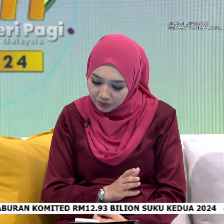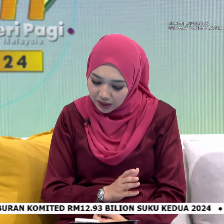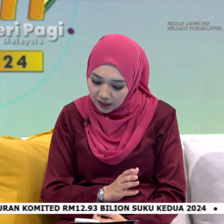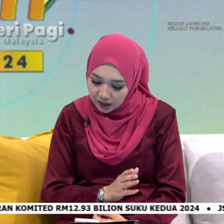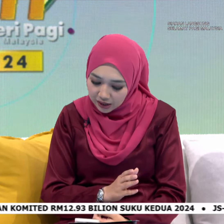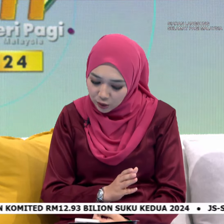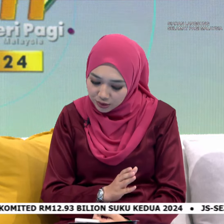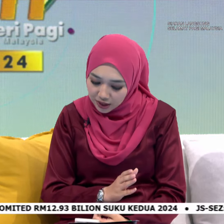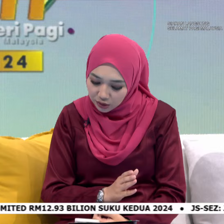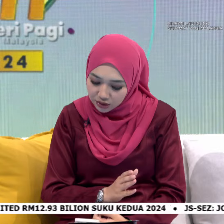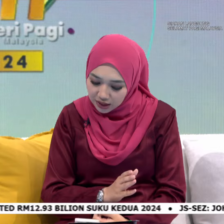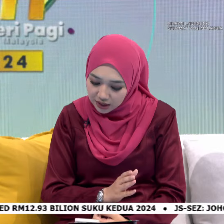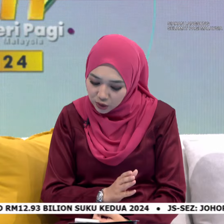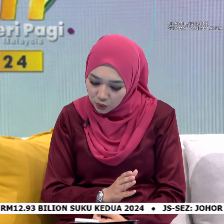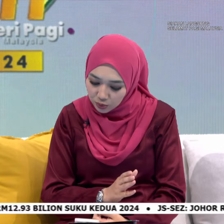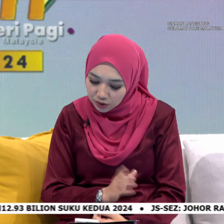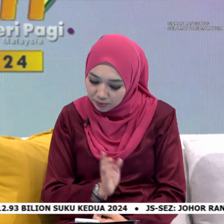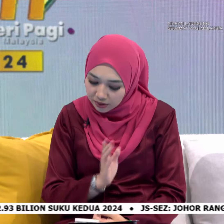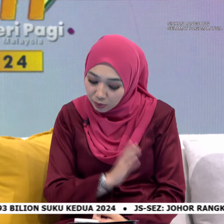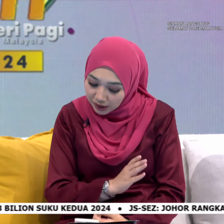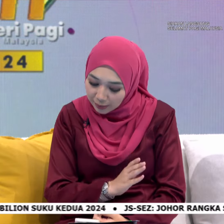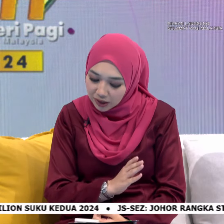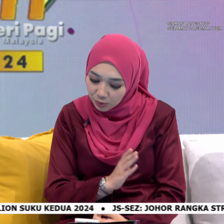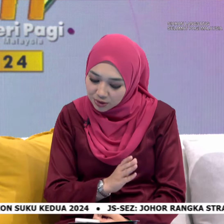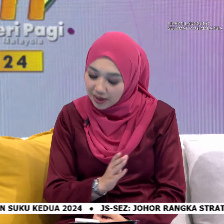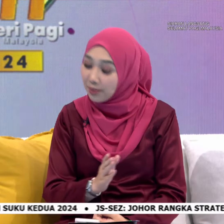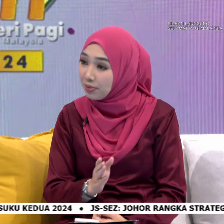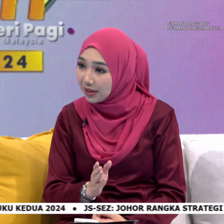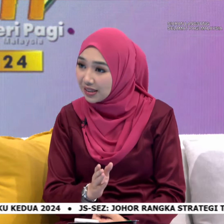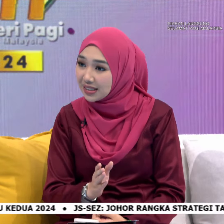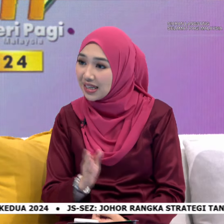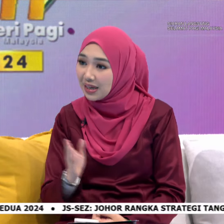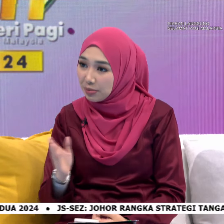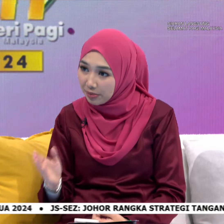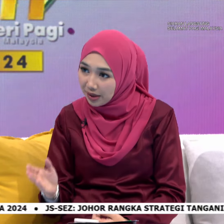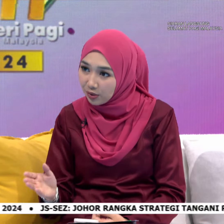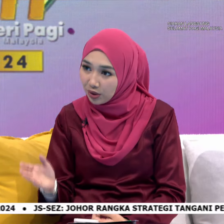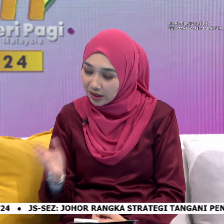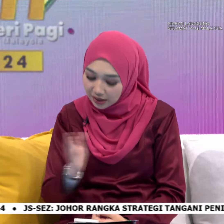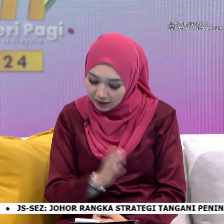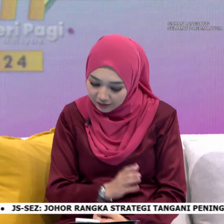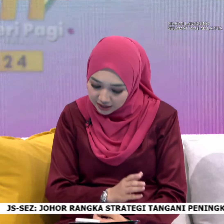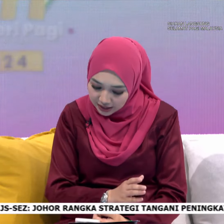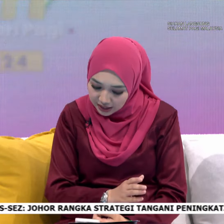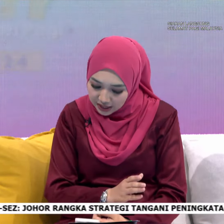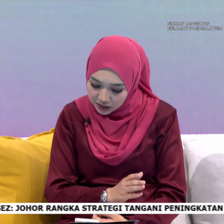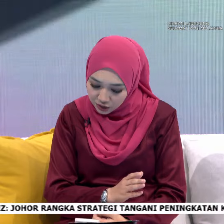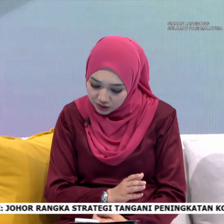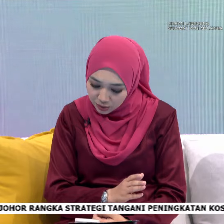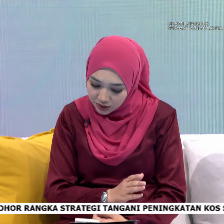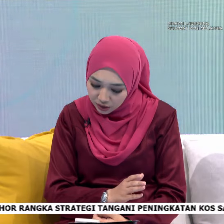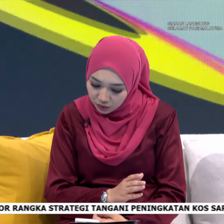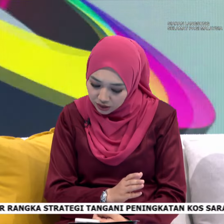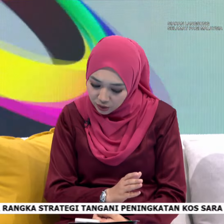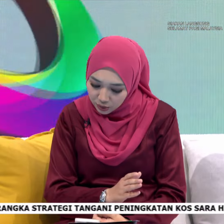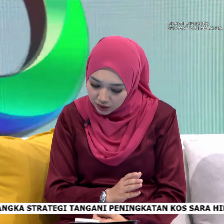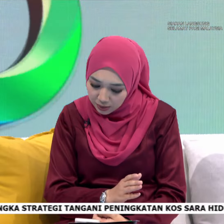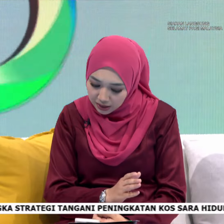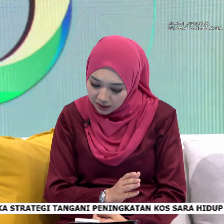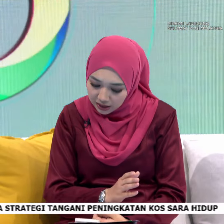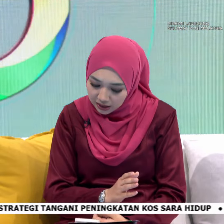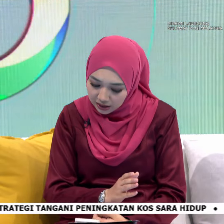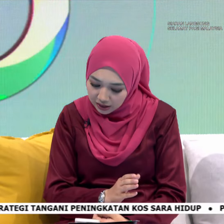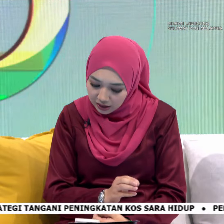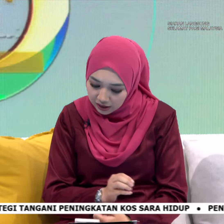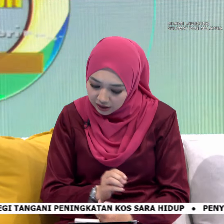pada 21 sehingga 20 dimulakan pada 29 April sehingga 5 Mei untuk kategori hafazan. Seterusnya 21 hingga